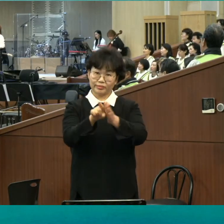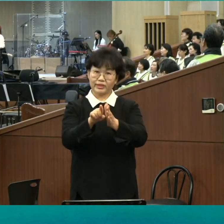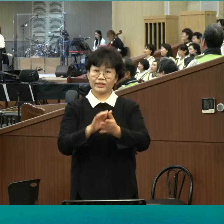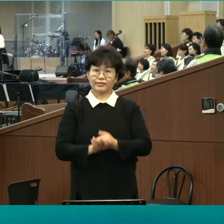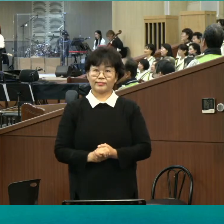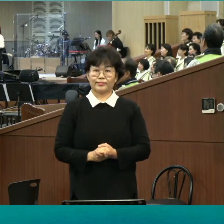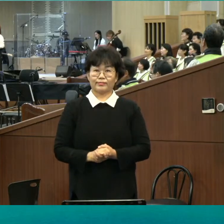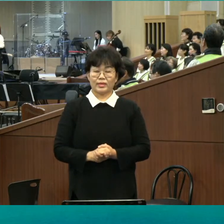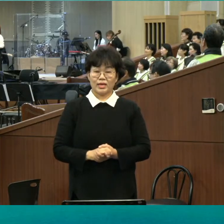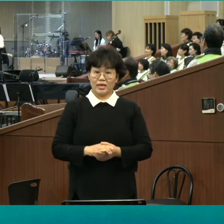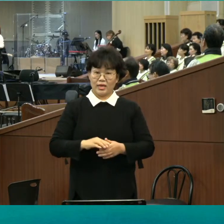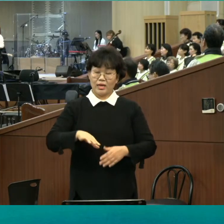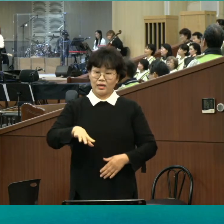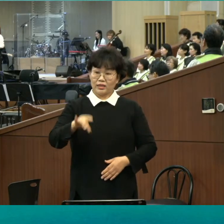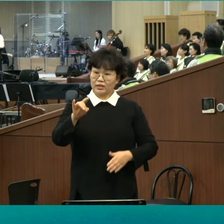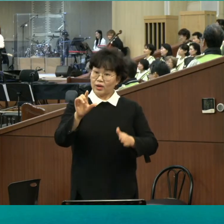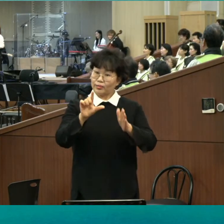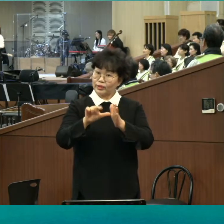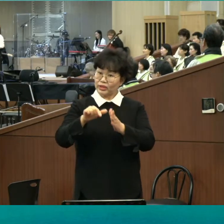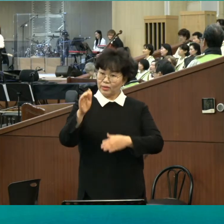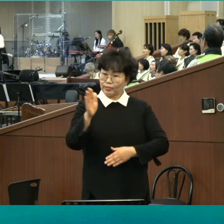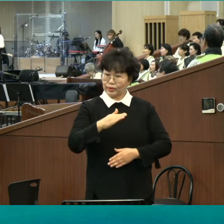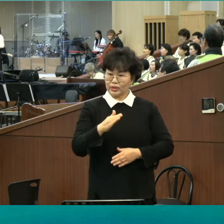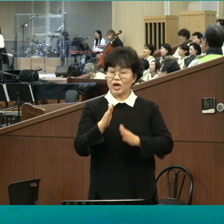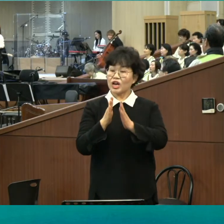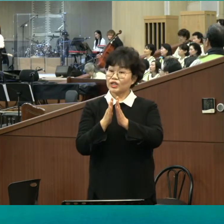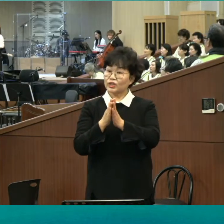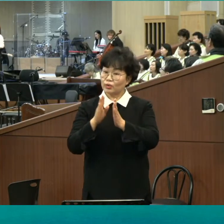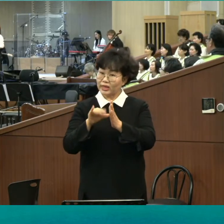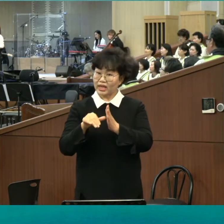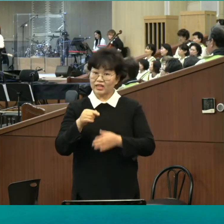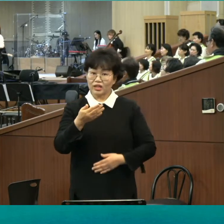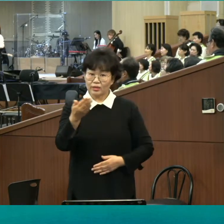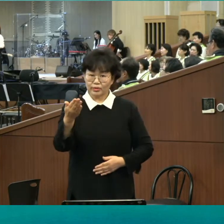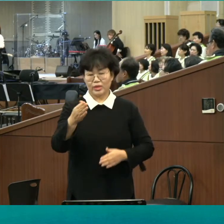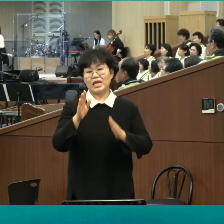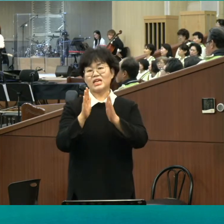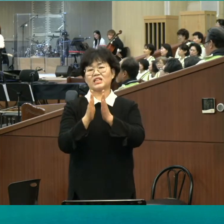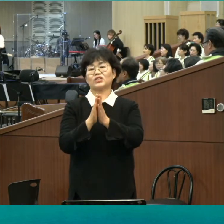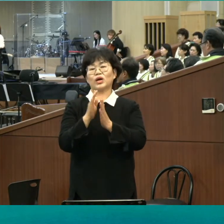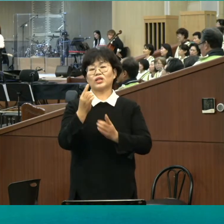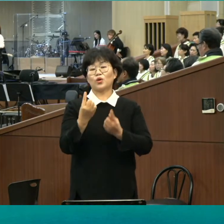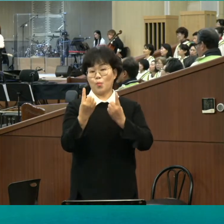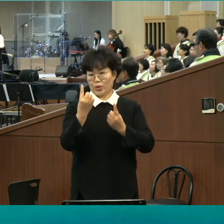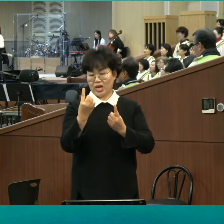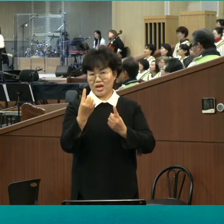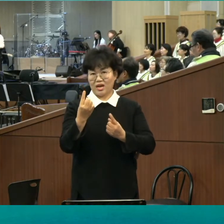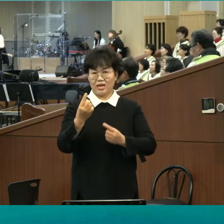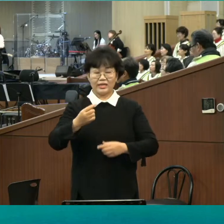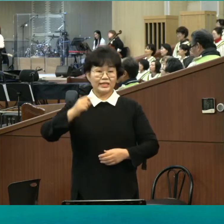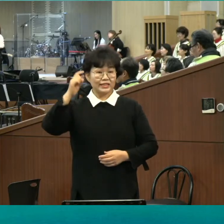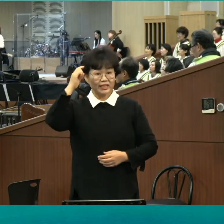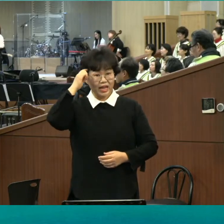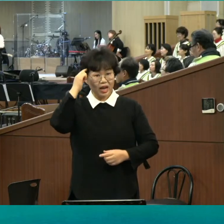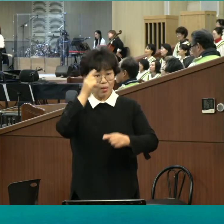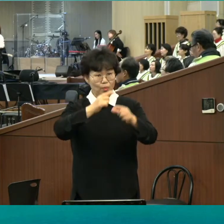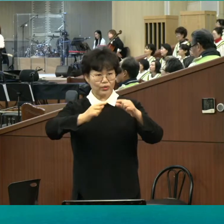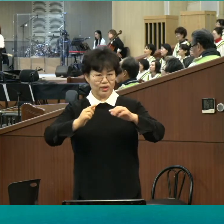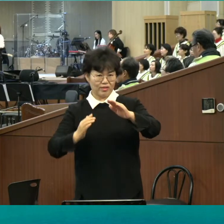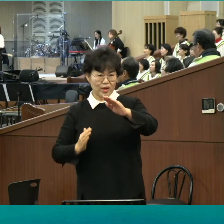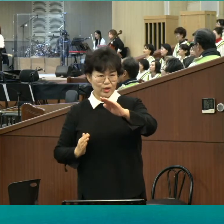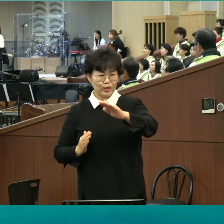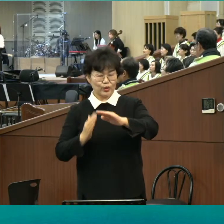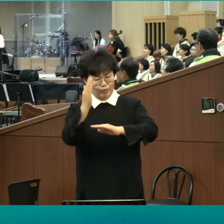첫 시간부터 하나님 앞에 기도하기 시작할 때 여러분이 기도하는 것보다 여러분이 생각하는 것보다 더욱